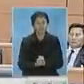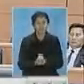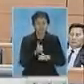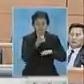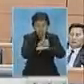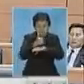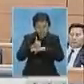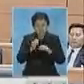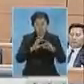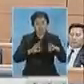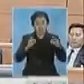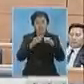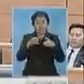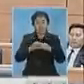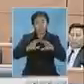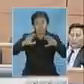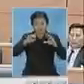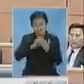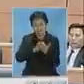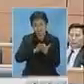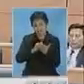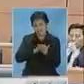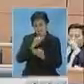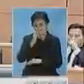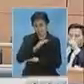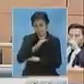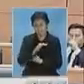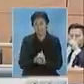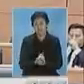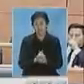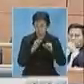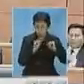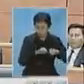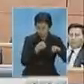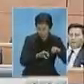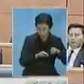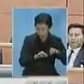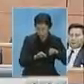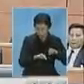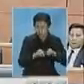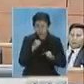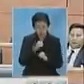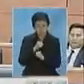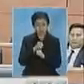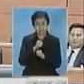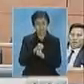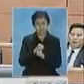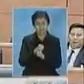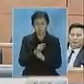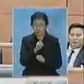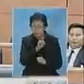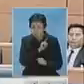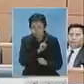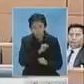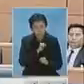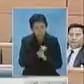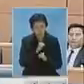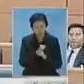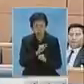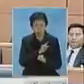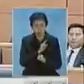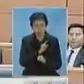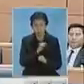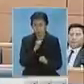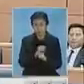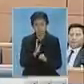สำคัญของพรรคร่วมรัฐบาลถึงกับเขียนบทความว่าเขียนด้วยมืออย่าลบด้วยเท้าแล้วการแก้ไขรัฐธรรมนูญ